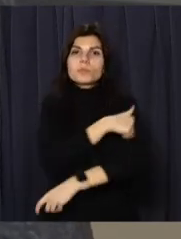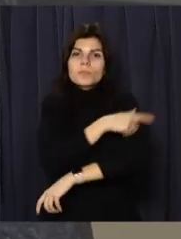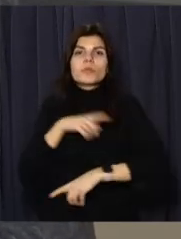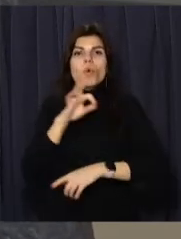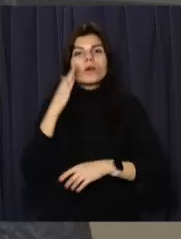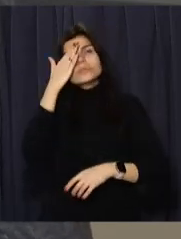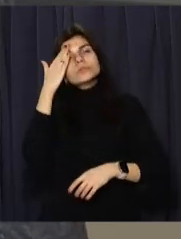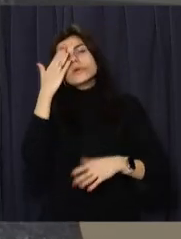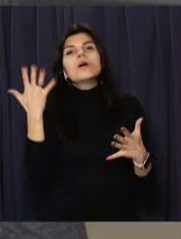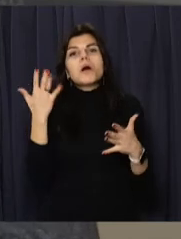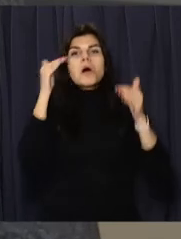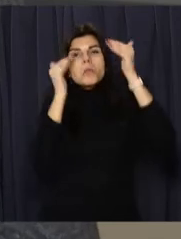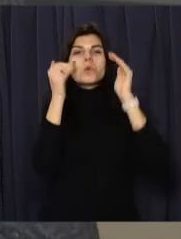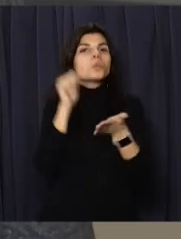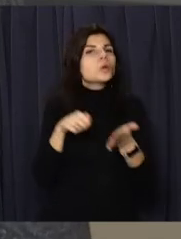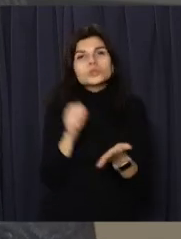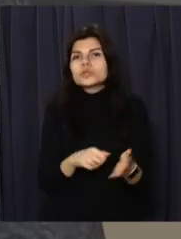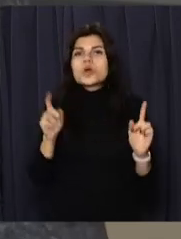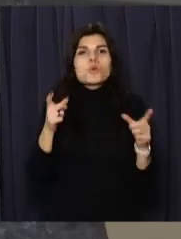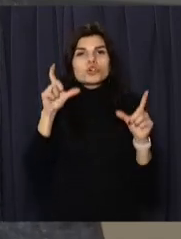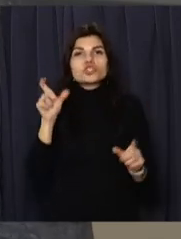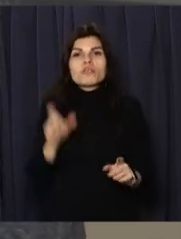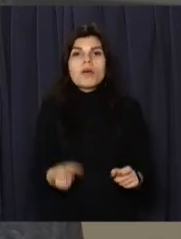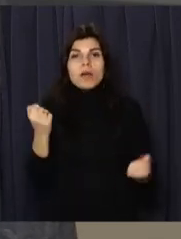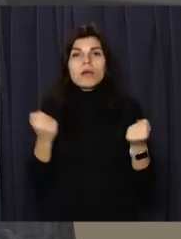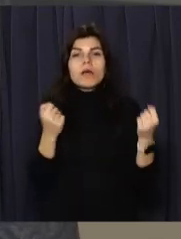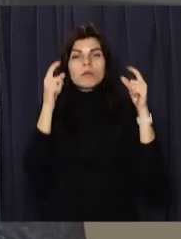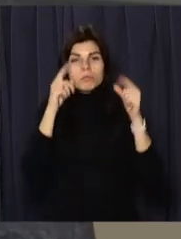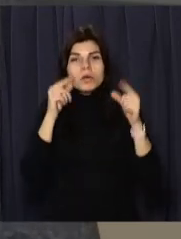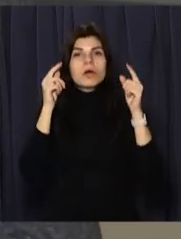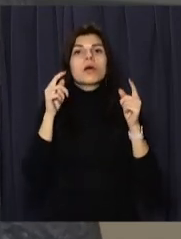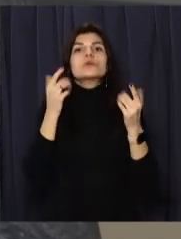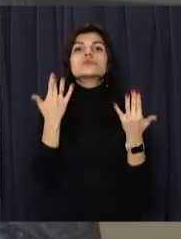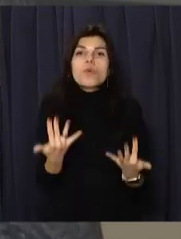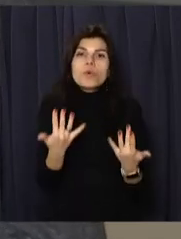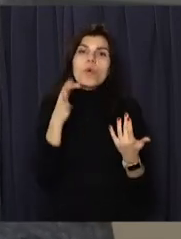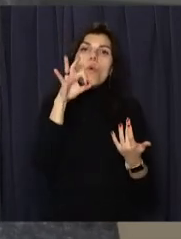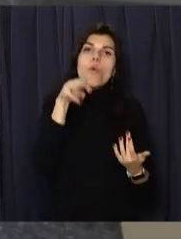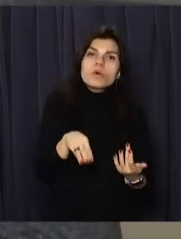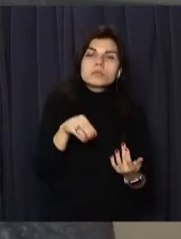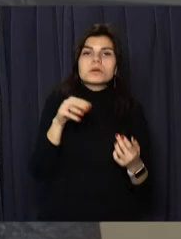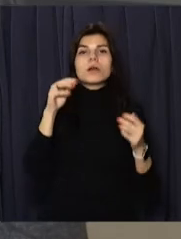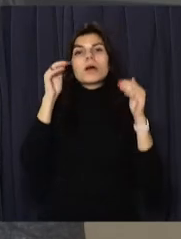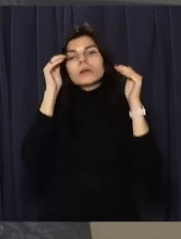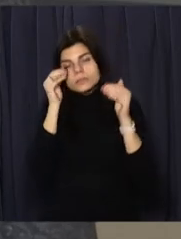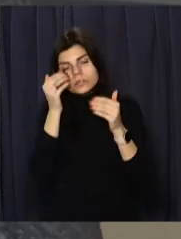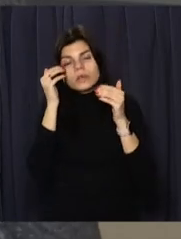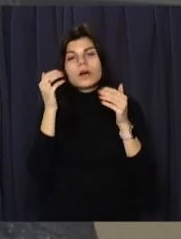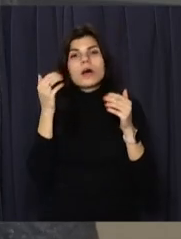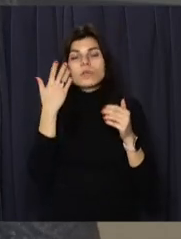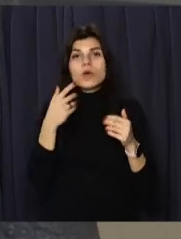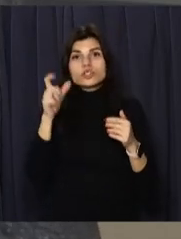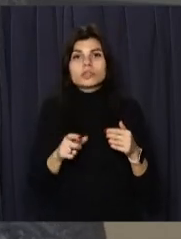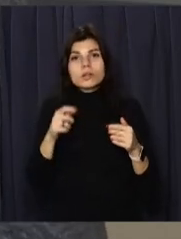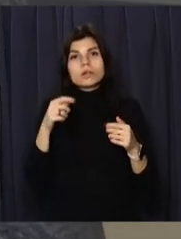сна, на якому етапі це все. Чоловік засипає, скільки від засипання до тої точки, коли